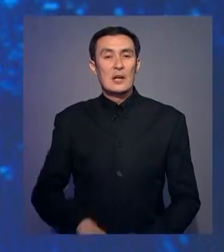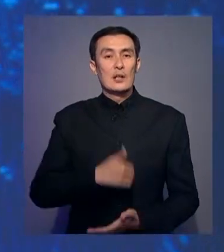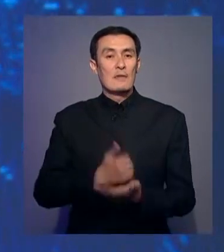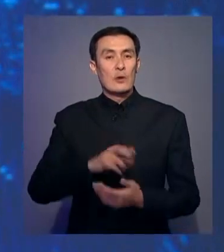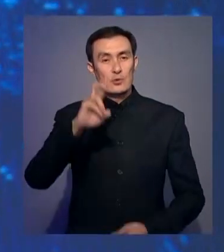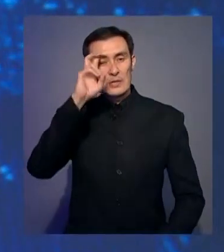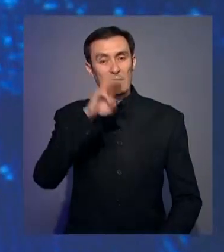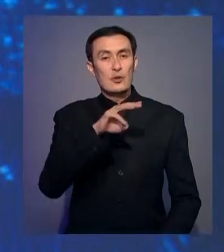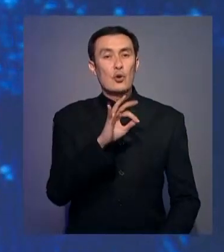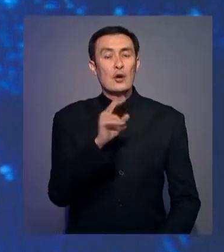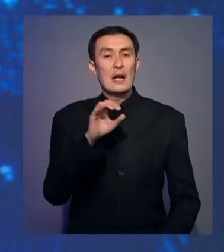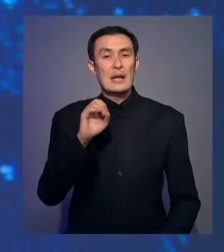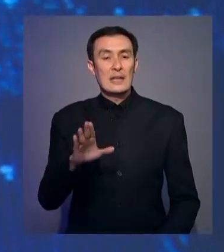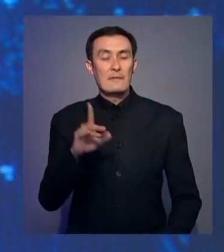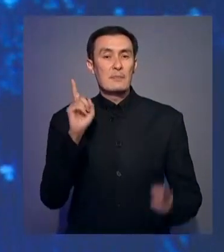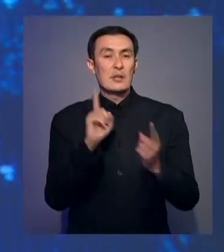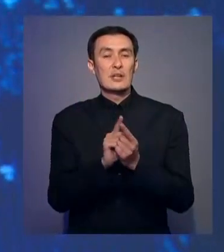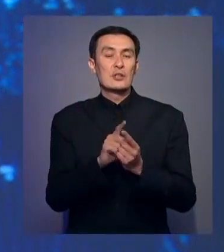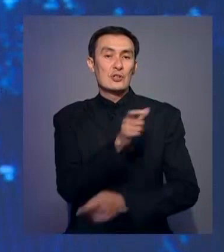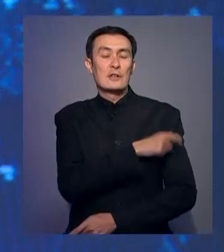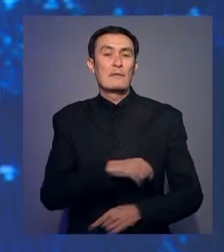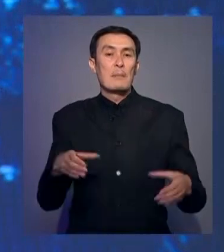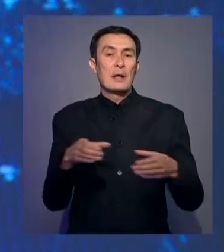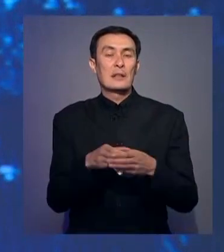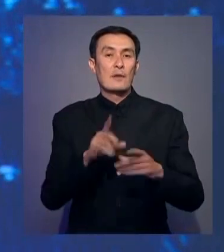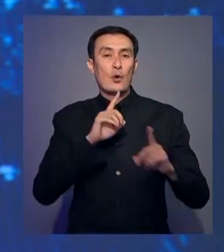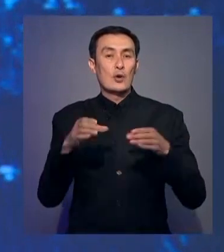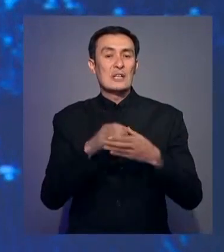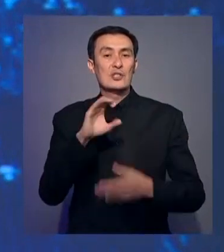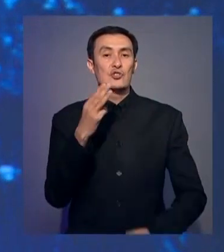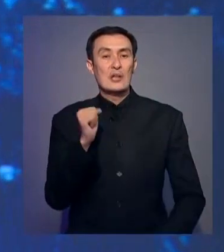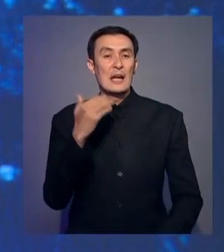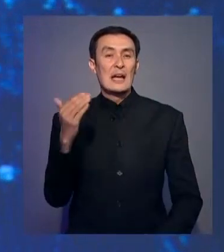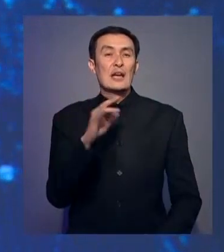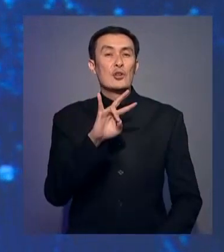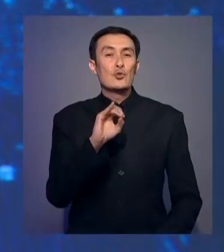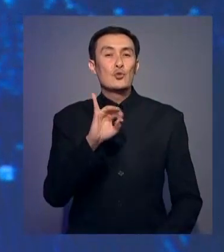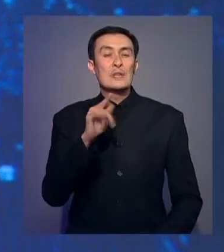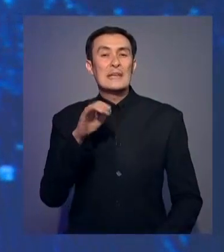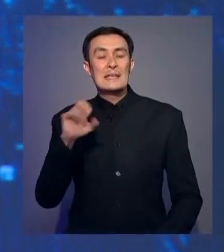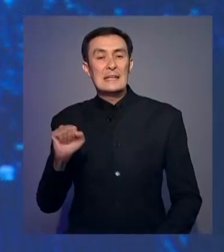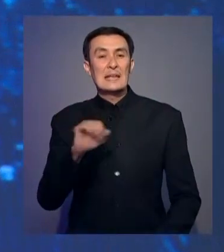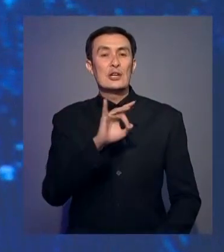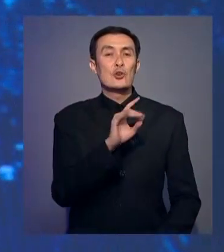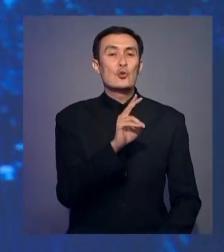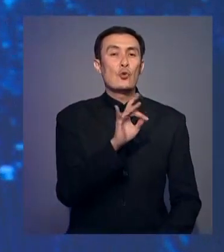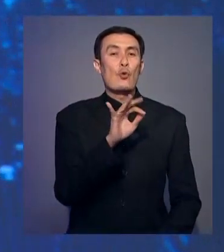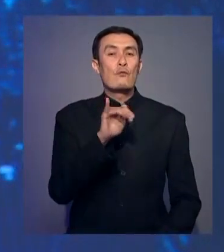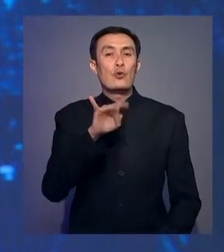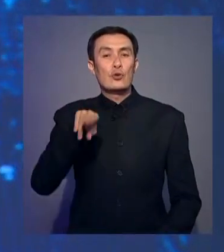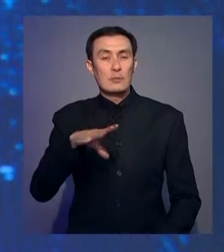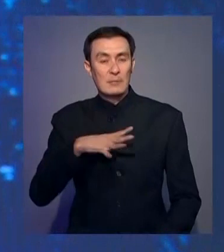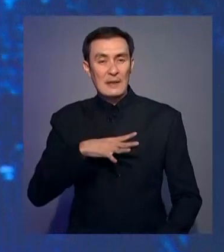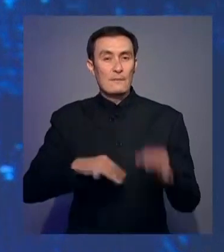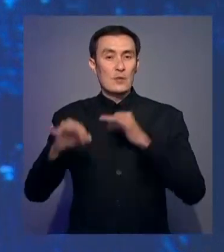Президент Казахстана Касым-Жомарт Токаев принял членов Палаты представителей Конгресса США Дэвина Нуньеса и Рика Кроуфорда. В ходе